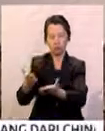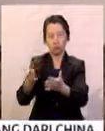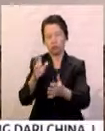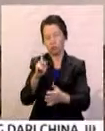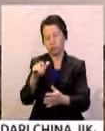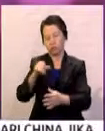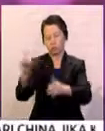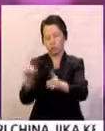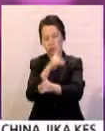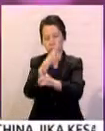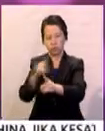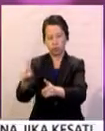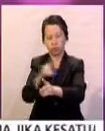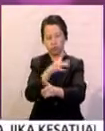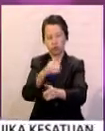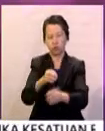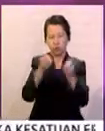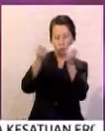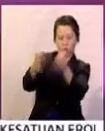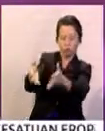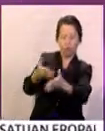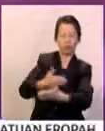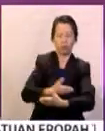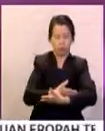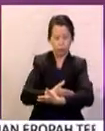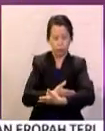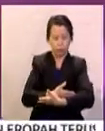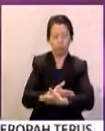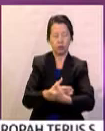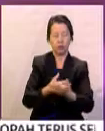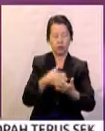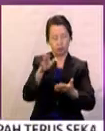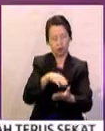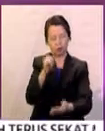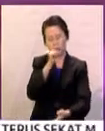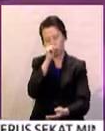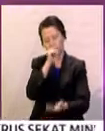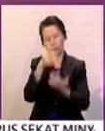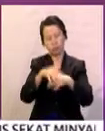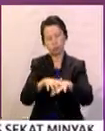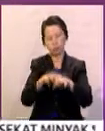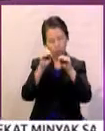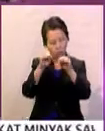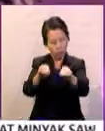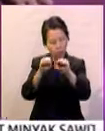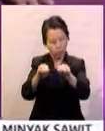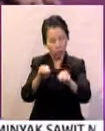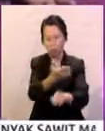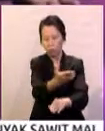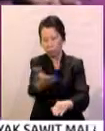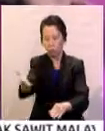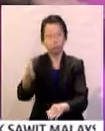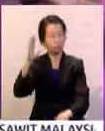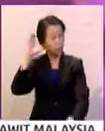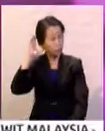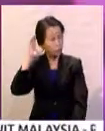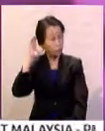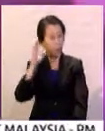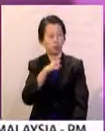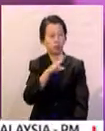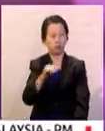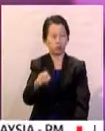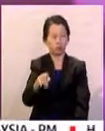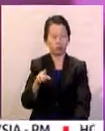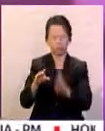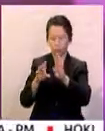kes-kes penderaan dan pembuangan bayi. Lagu ini digarap agar ia boleh menjadi pengajaran kepada sesiapa mendengar. B-Diva